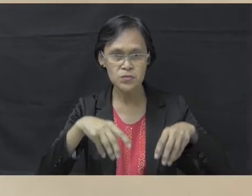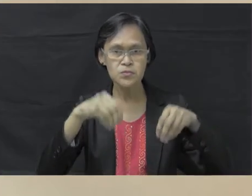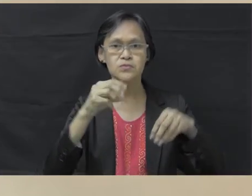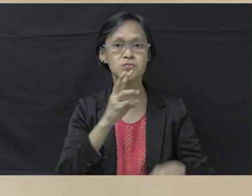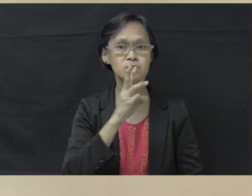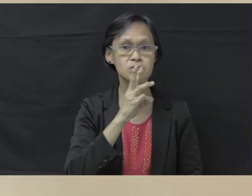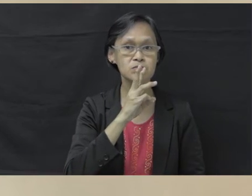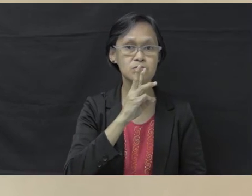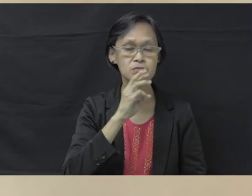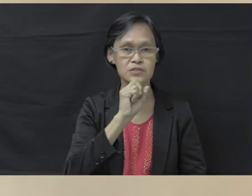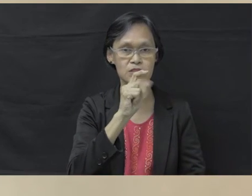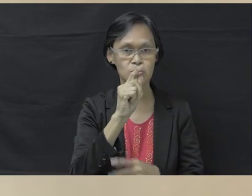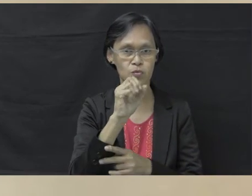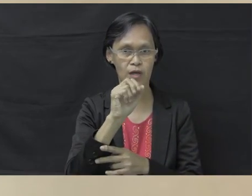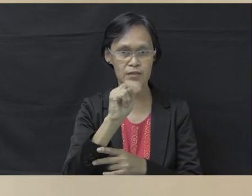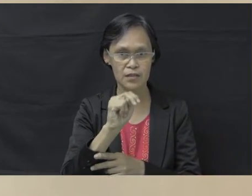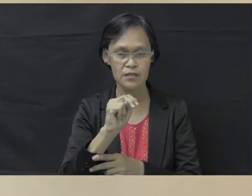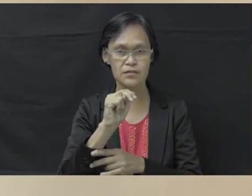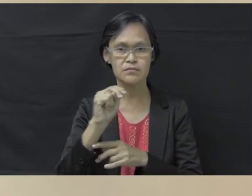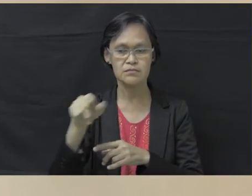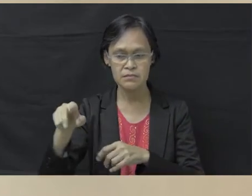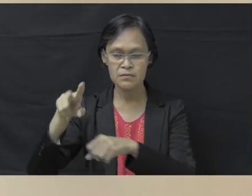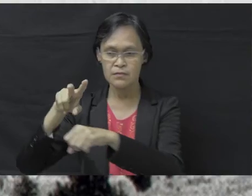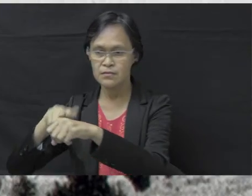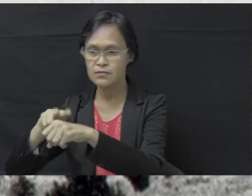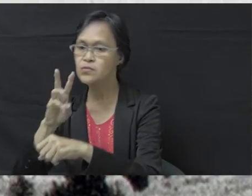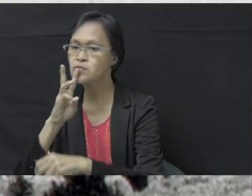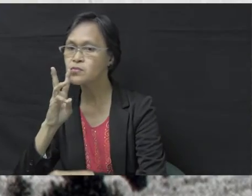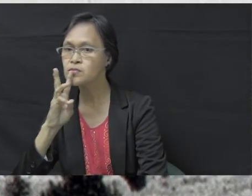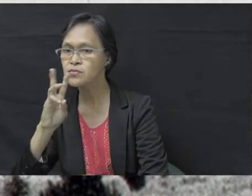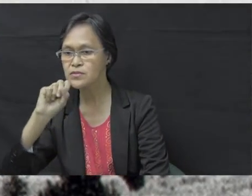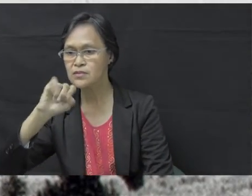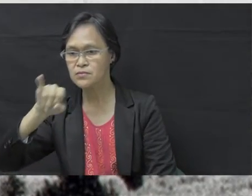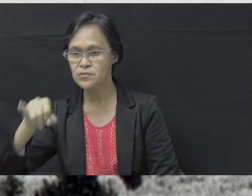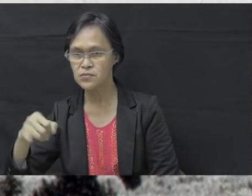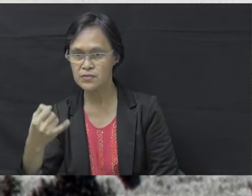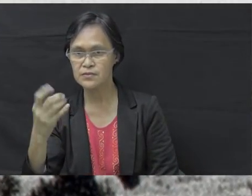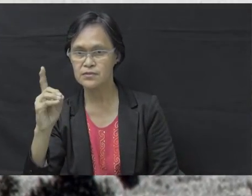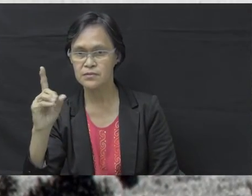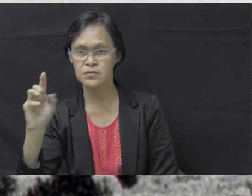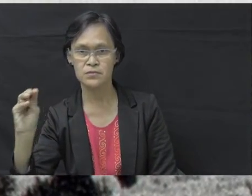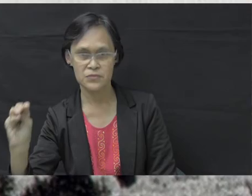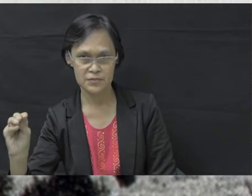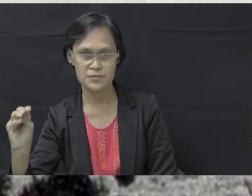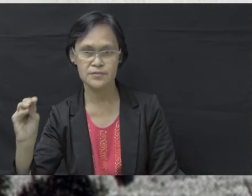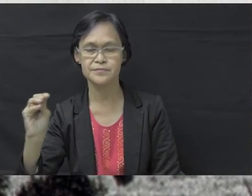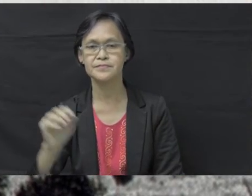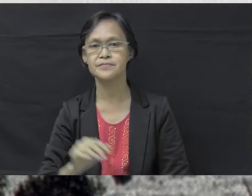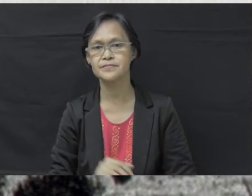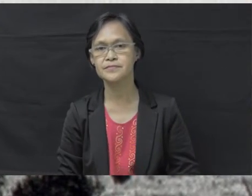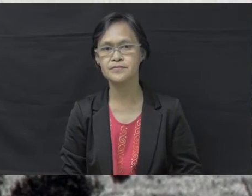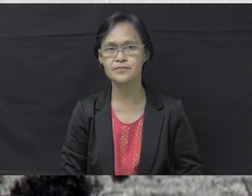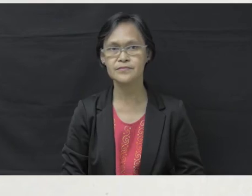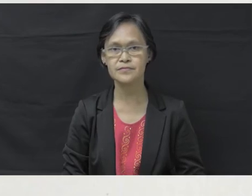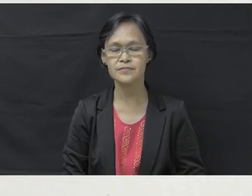Hinigop ang tubig mula sa santulan papunta sa imbakan ng tubig sa San Juan del Monte.